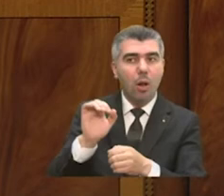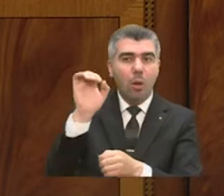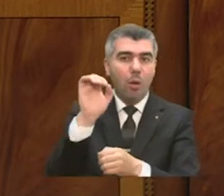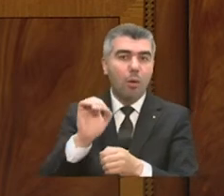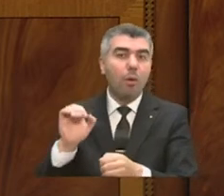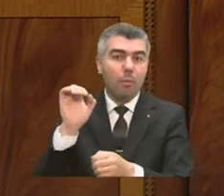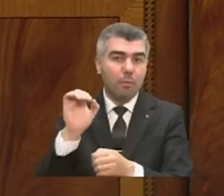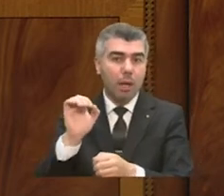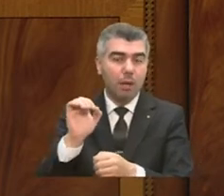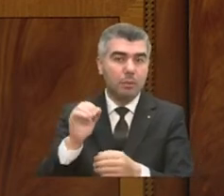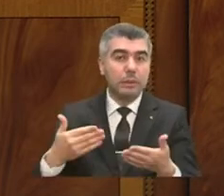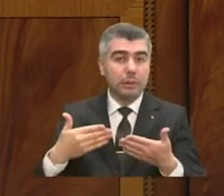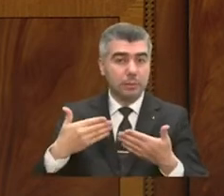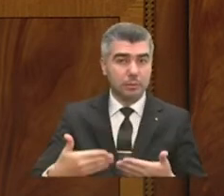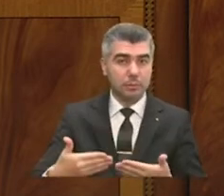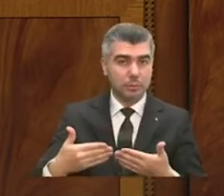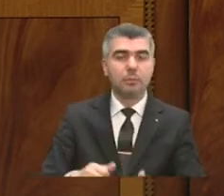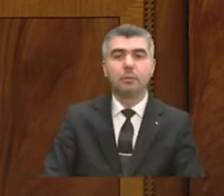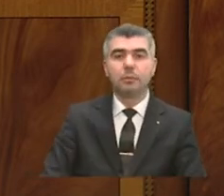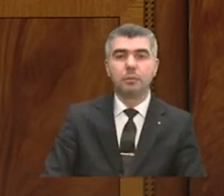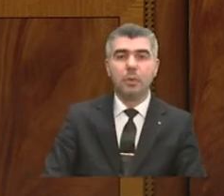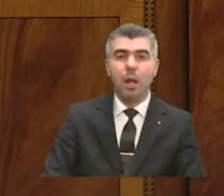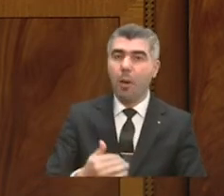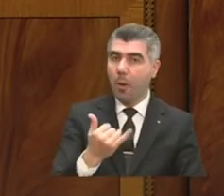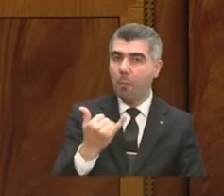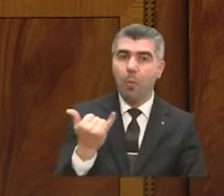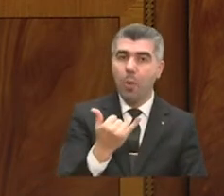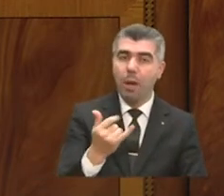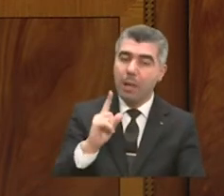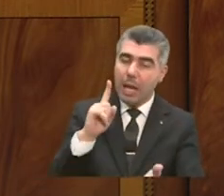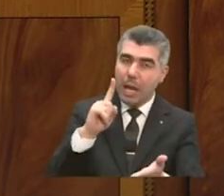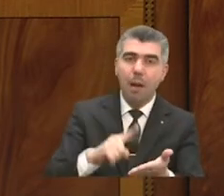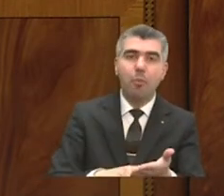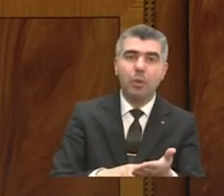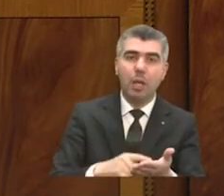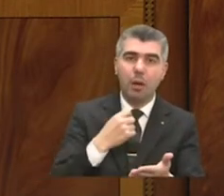et une tendance vers plus